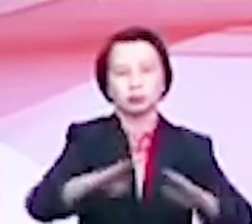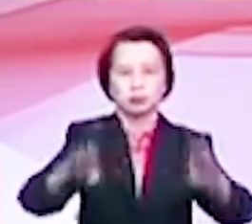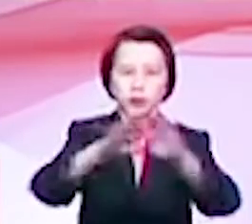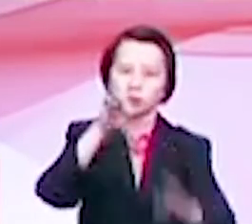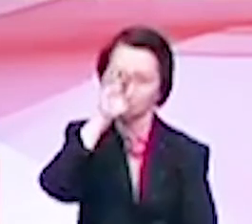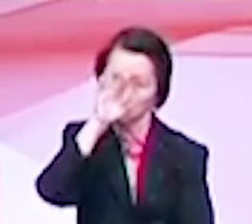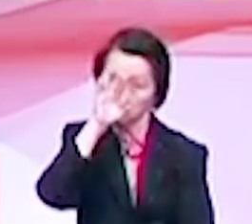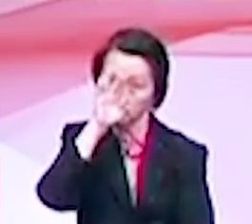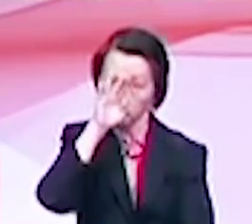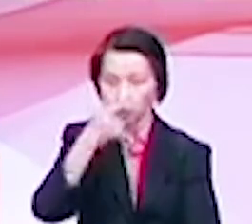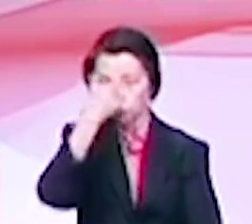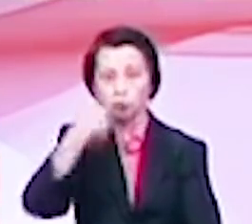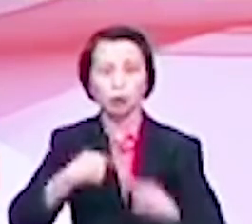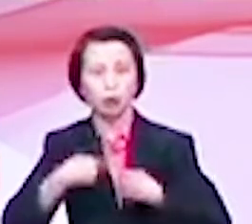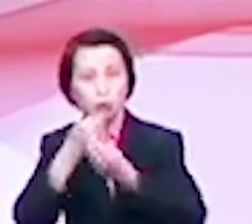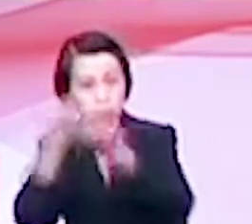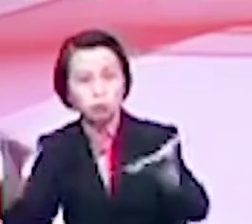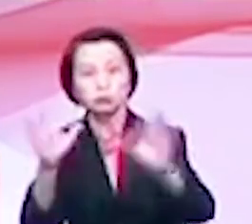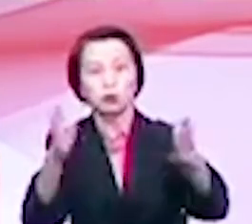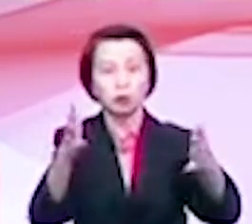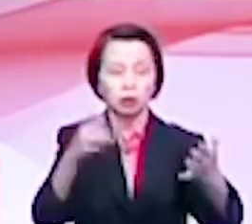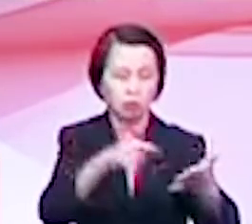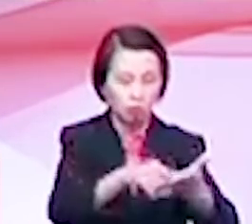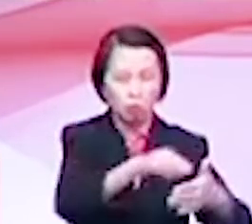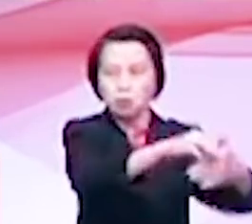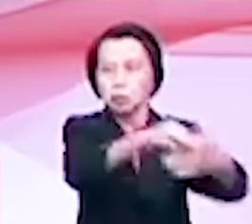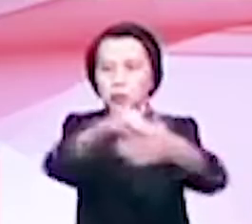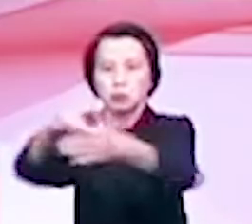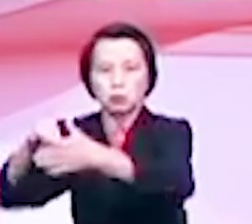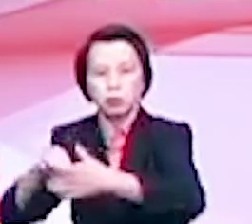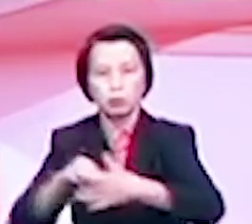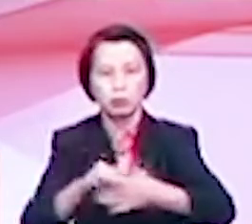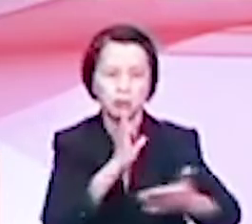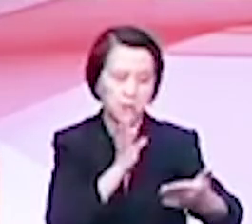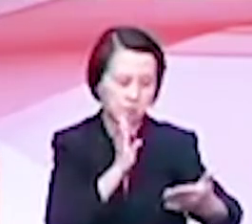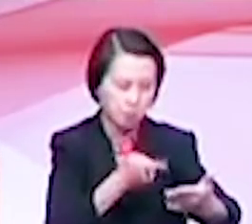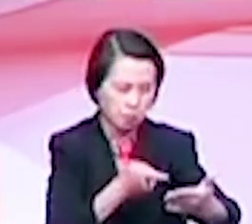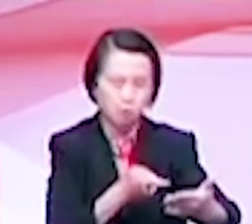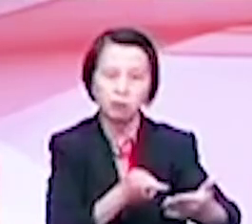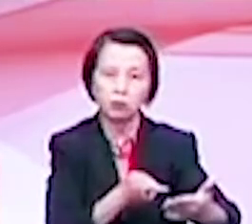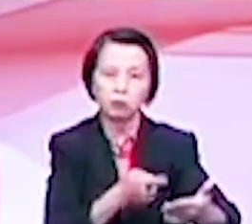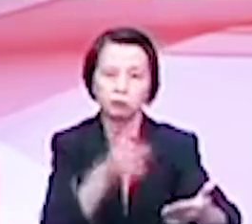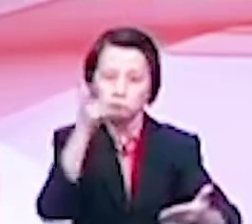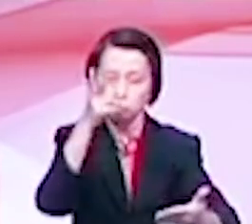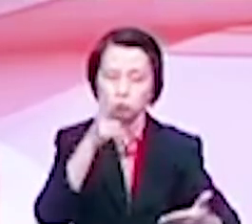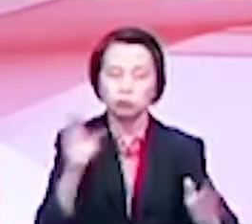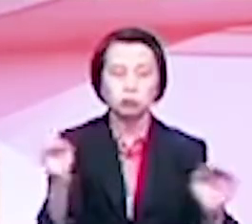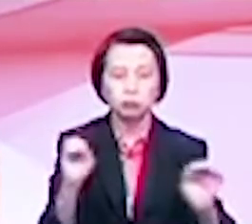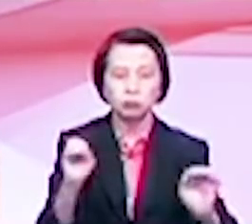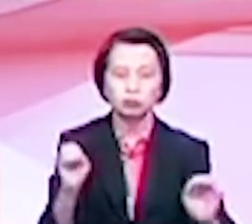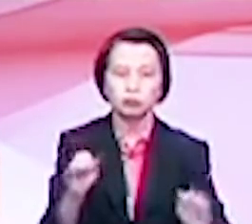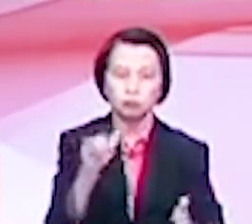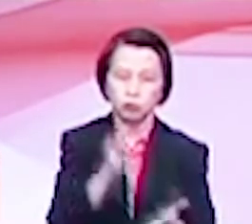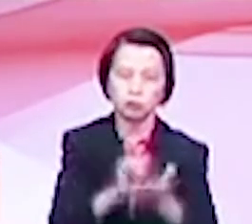Jadi kalau tak ada pengumuman, tidak ada. Walaupun diedarkan mengaku daripada pihak kerajaan dan sebagainya, ianya